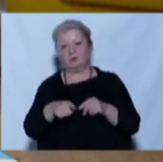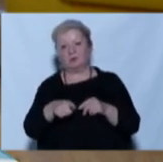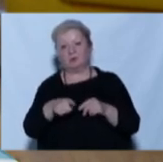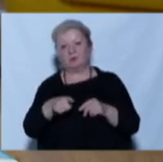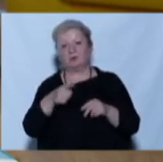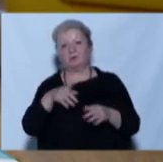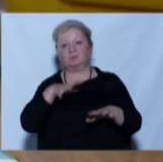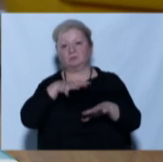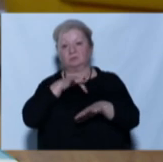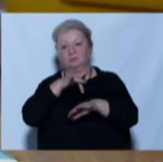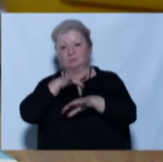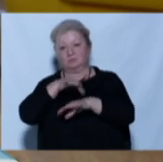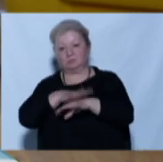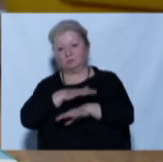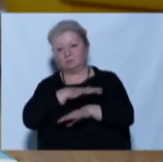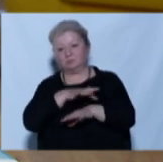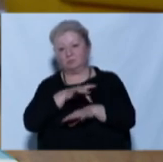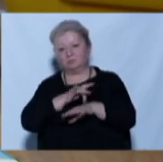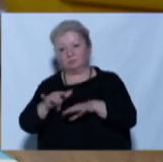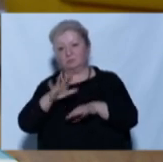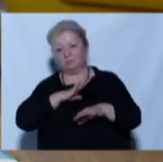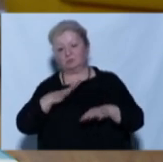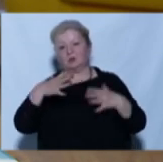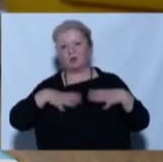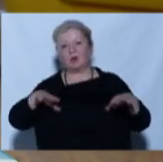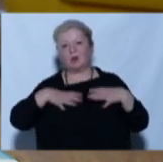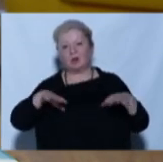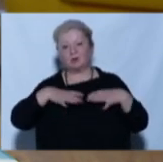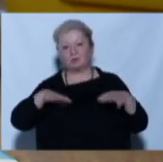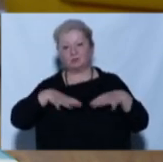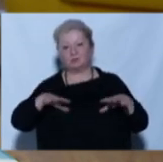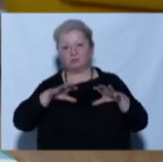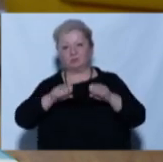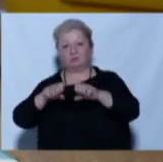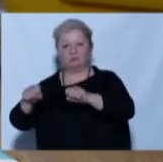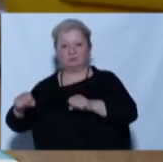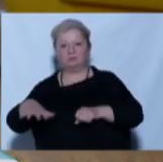დაპყრობა დაასრულა. რაც შეეხებოდა კავკასიის იურიდიულ დაპყრობას, ის